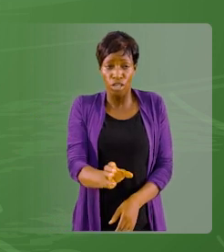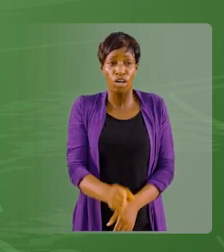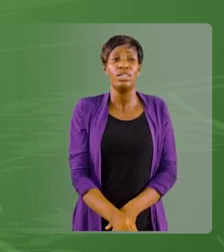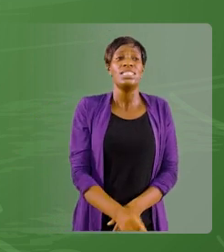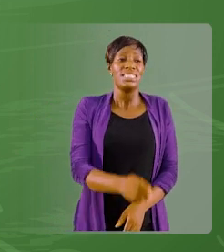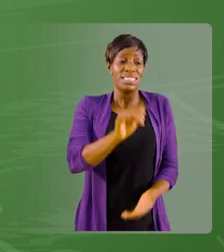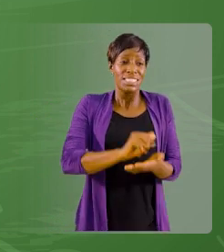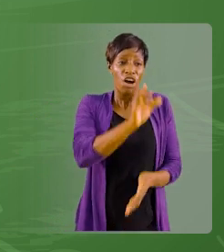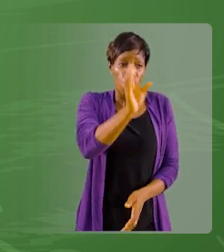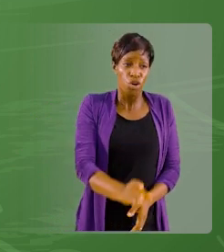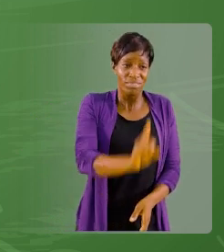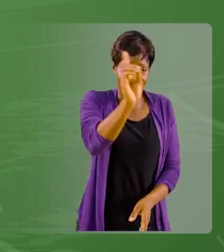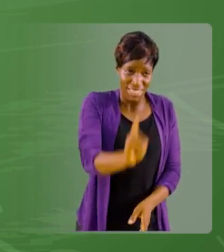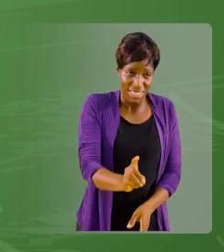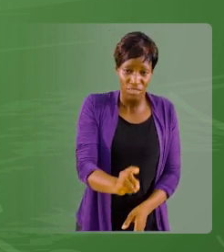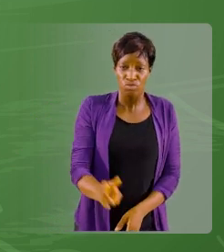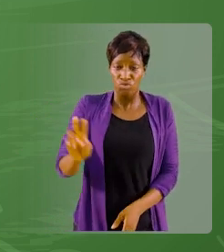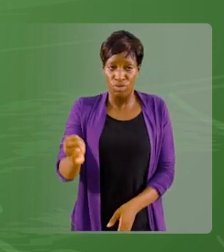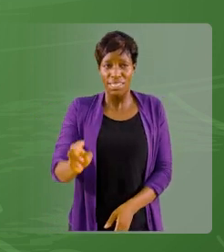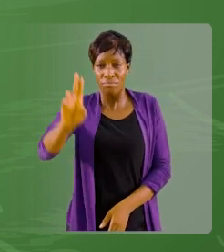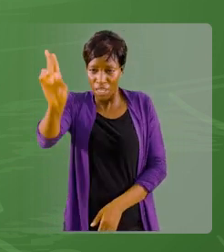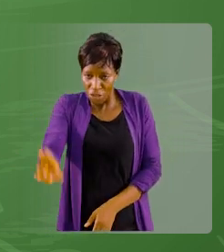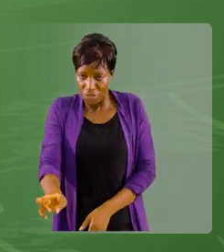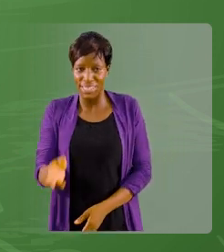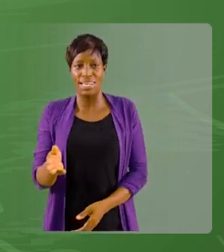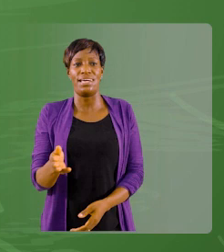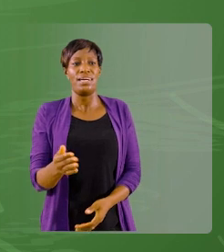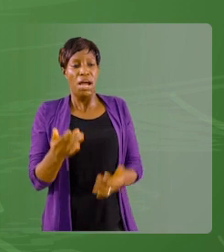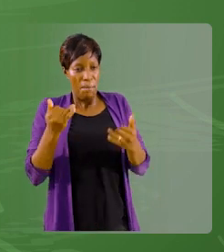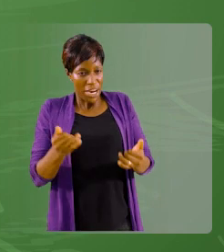nous allons passer à notre exercice.